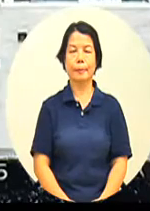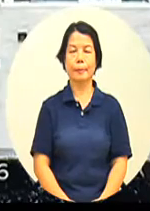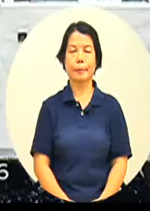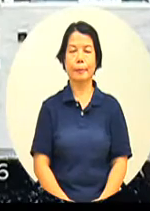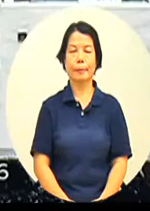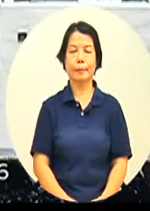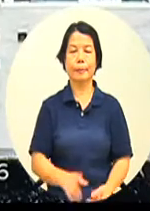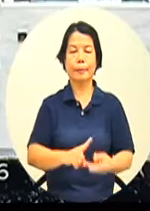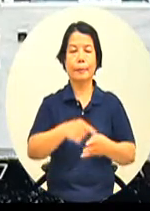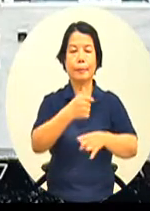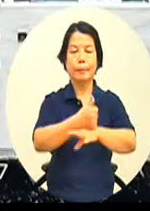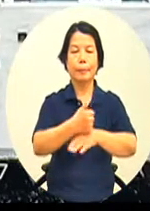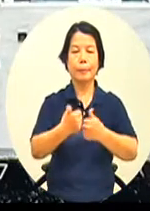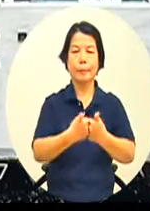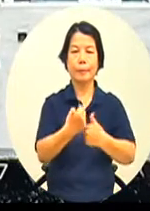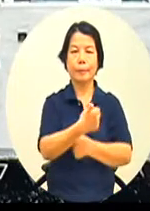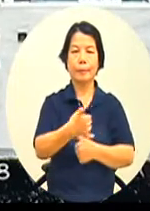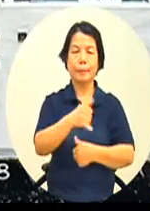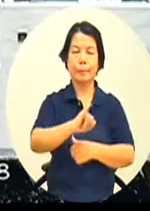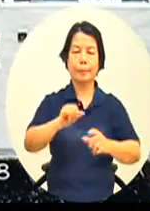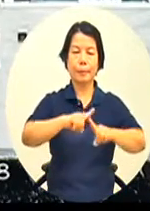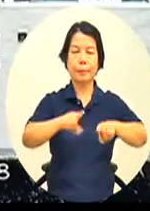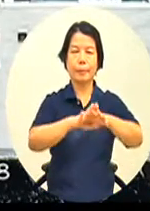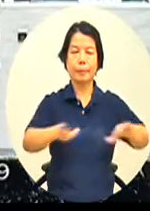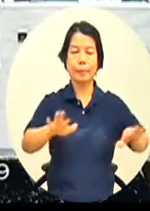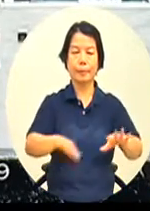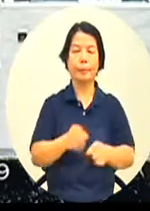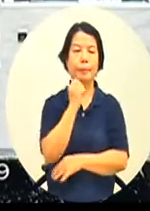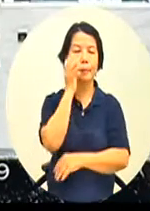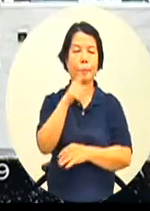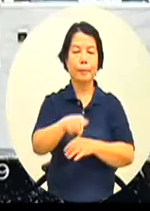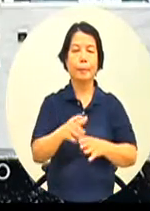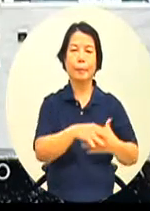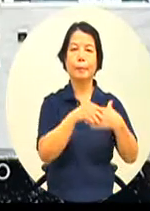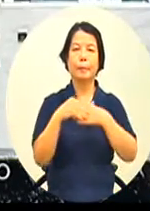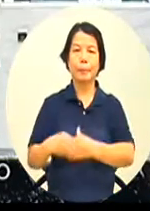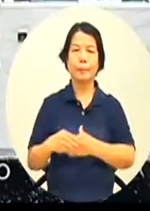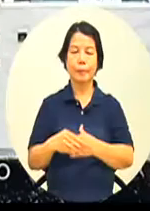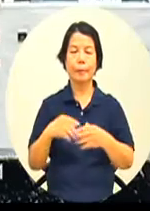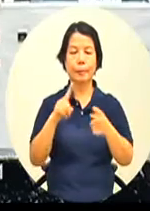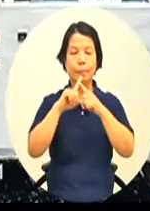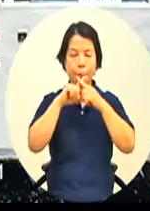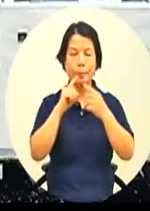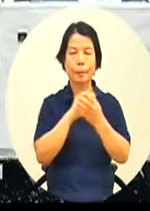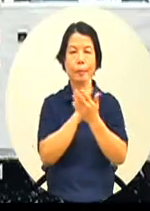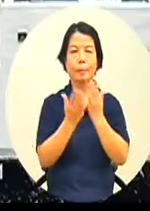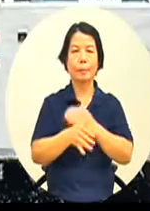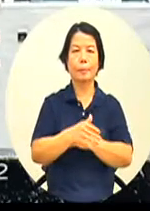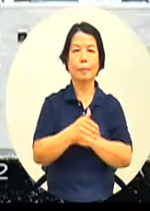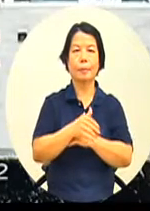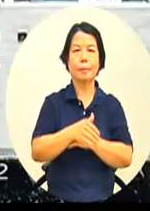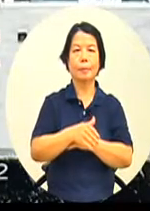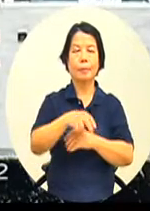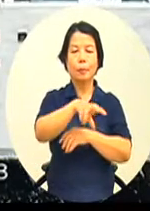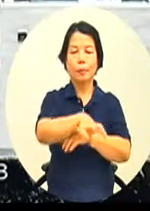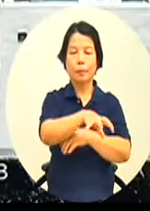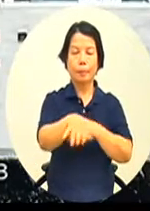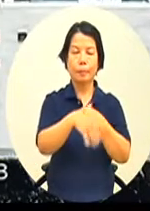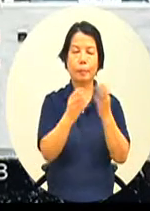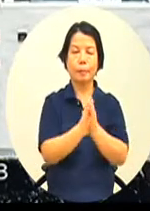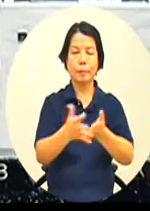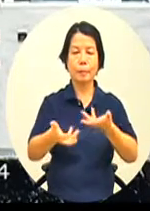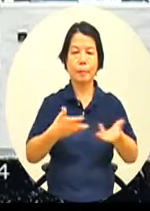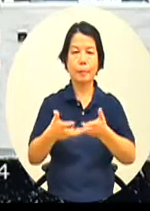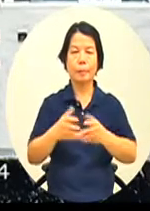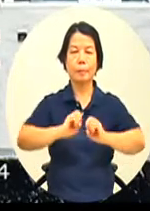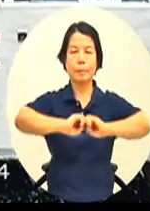主席还有议员先生小姐平安哦。首先很荣幸带领我们秘书处的主管到大会来进行本处最近的这个业务绩效报告。那我首先先